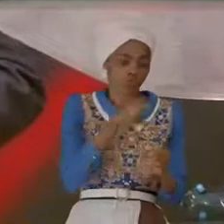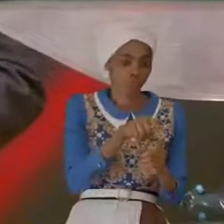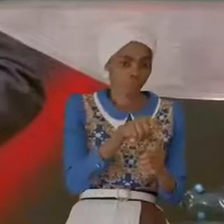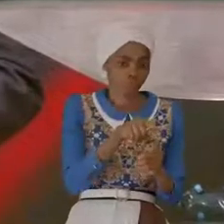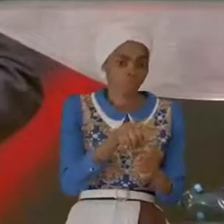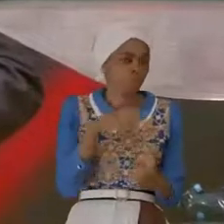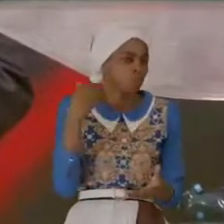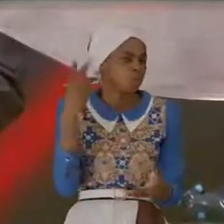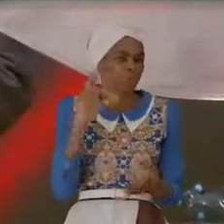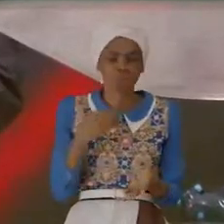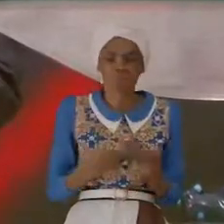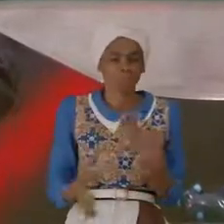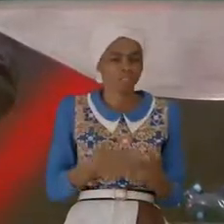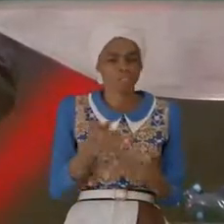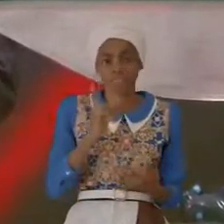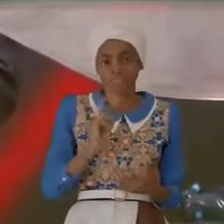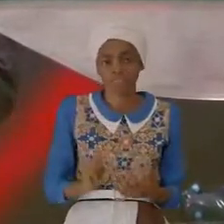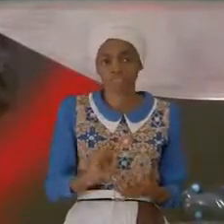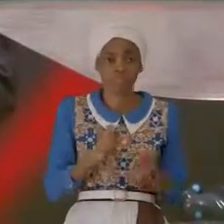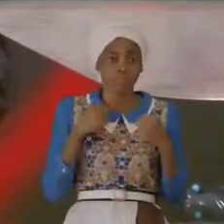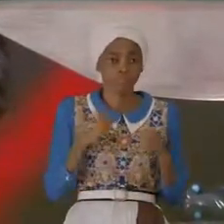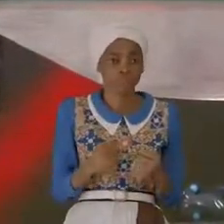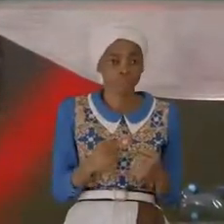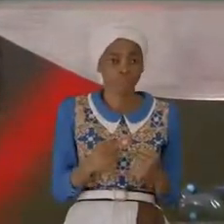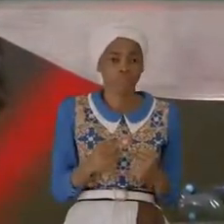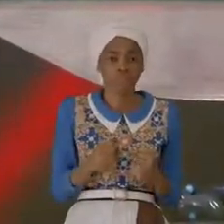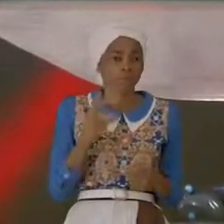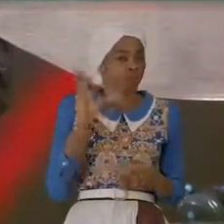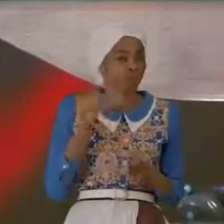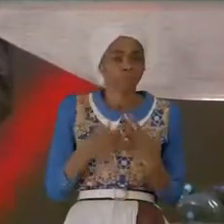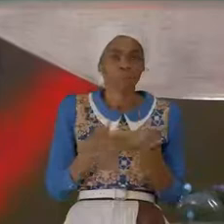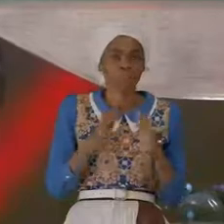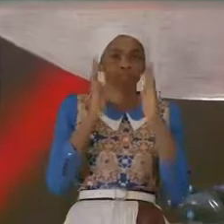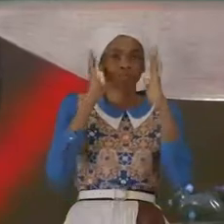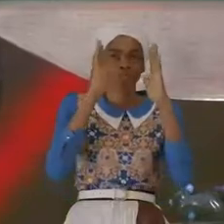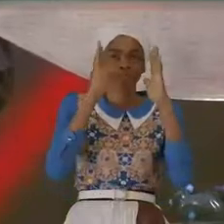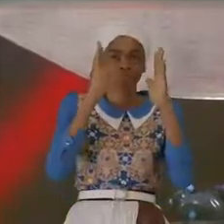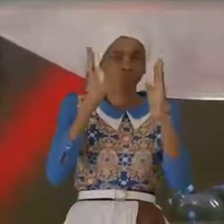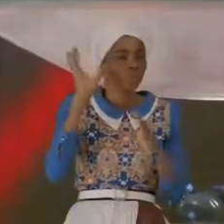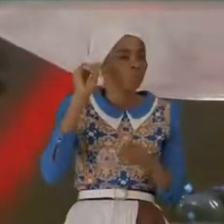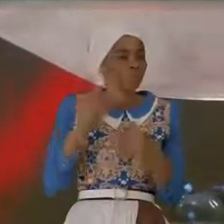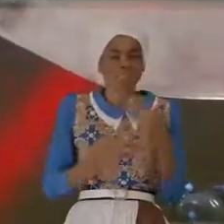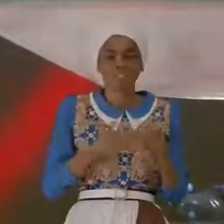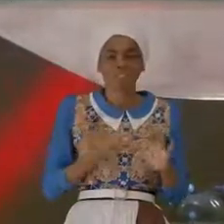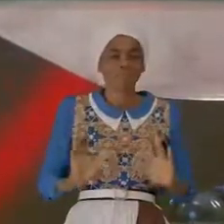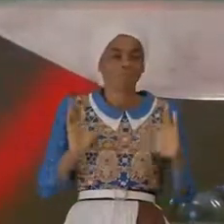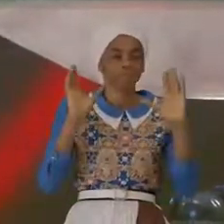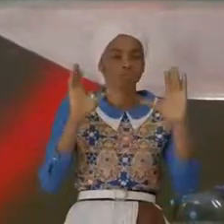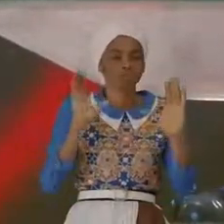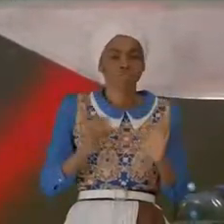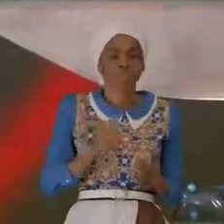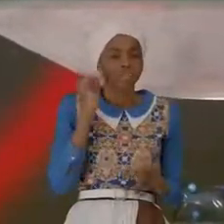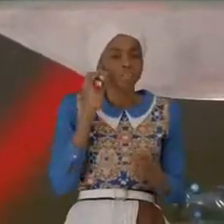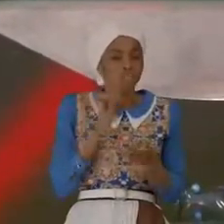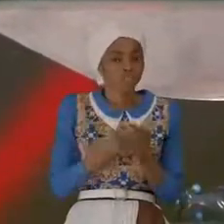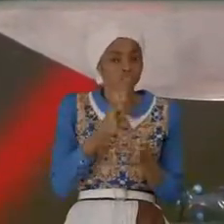que soit ta force, quelle que soit ton énergie, quelle que soit ta focalisation, ta consécration, quelle que